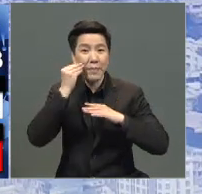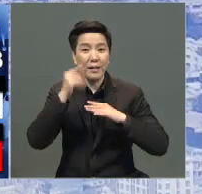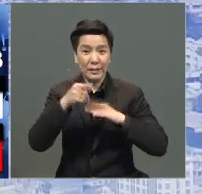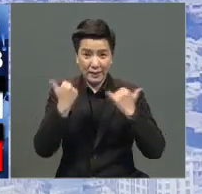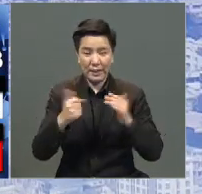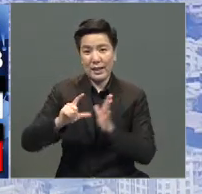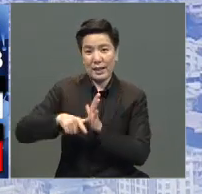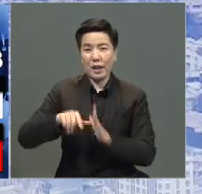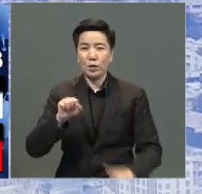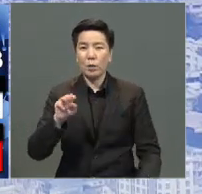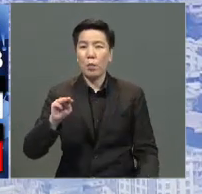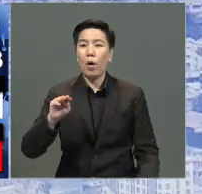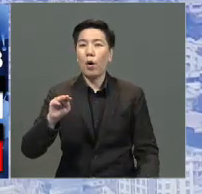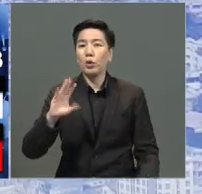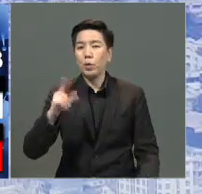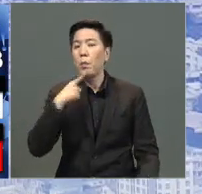คือฟิวส์ครับอันนี้ท่านเลขาสมช.